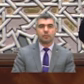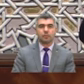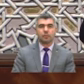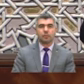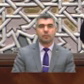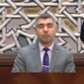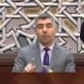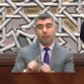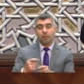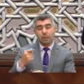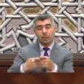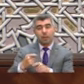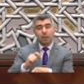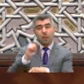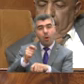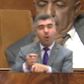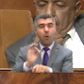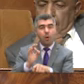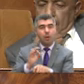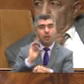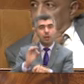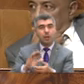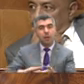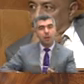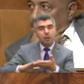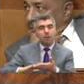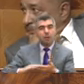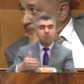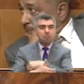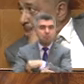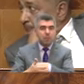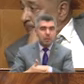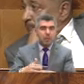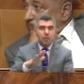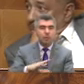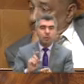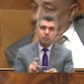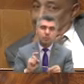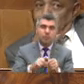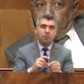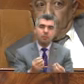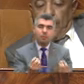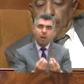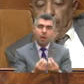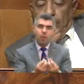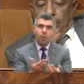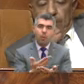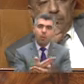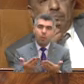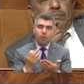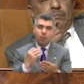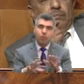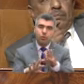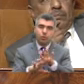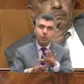الاقتصاد الاجتماعي التضامني دعامة أساسية لتحسين وضعيات الفئات الهشة وضمان انخراطها في الدورة الاقتصادية وإنعاش الحياة